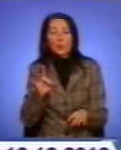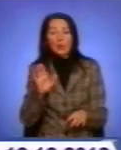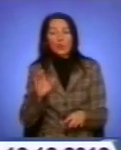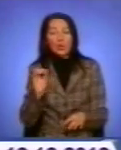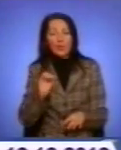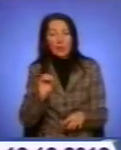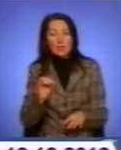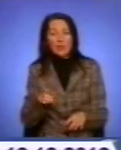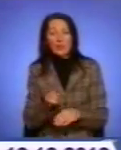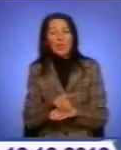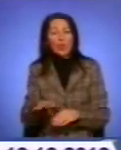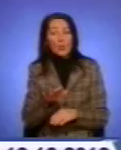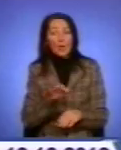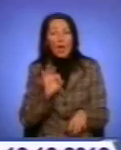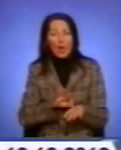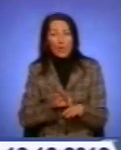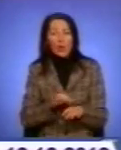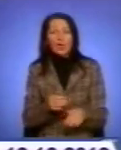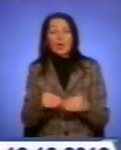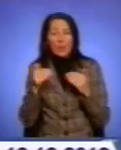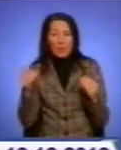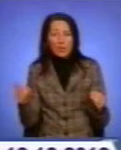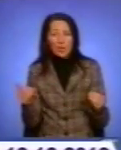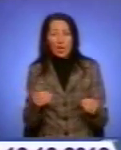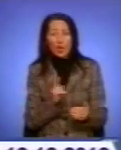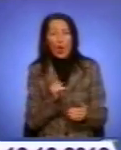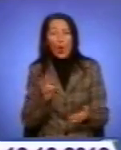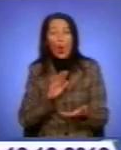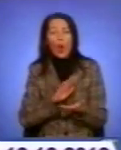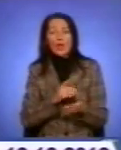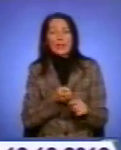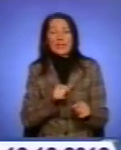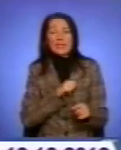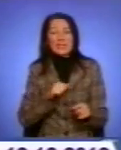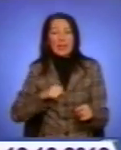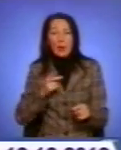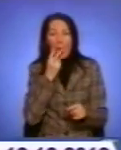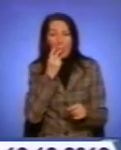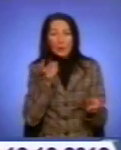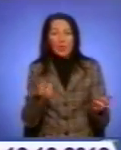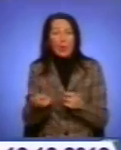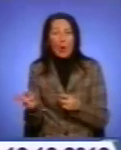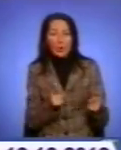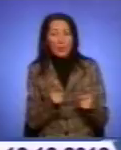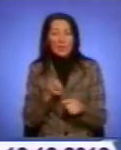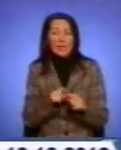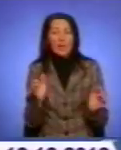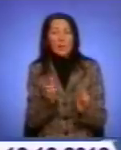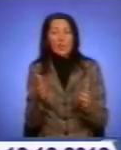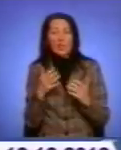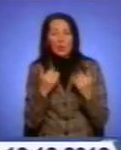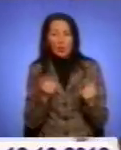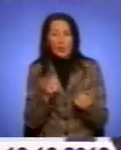На Тернопіллі хворих на ці недуги більшає. До якого штаму грипу слід готуватися і як уберегти здоров'я – далі у нашому